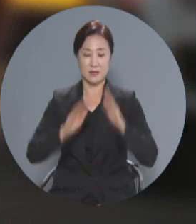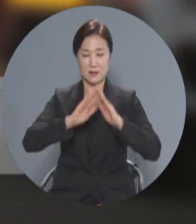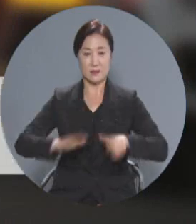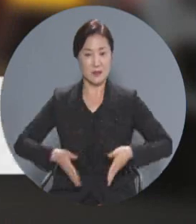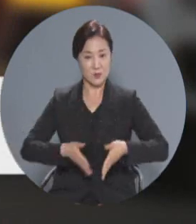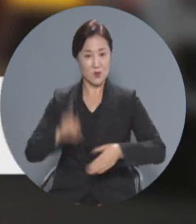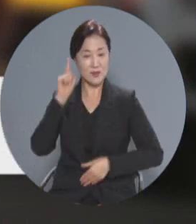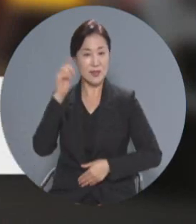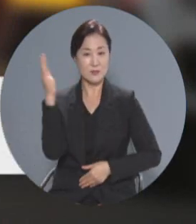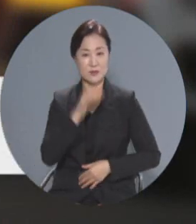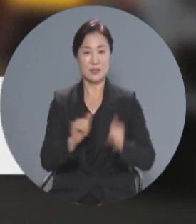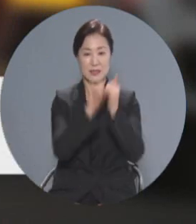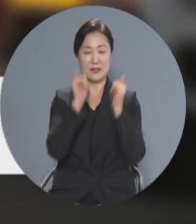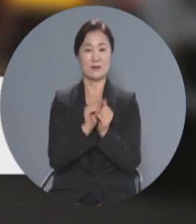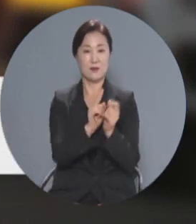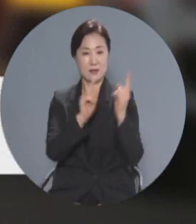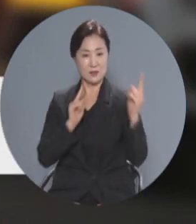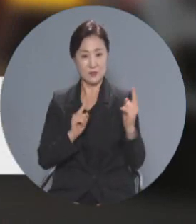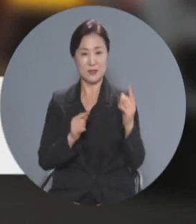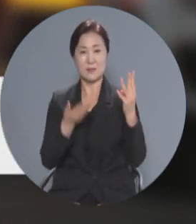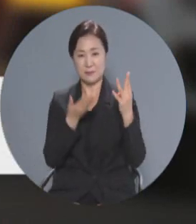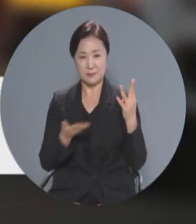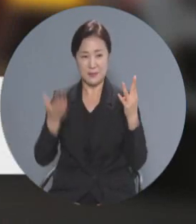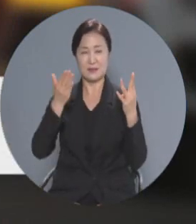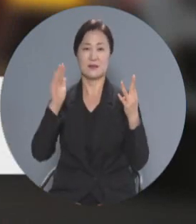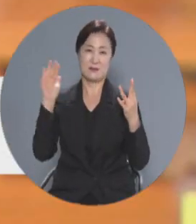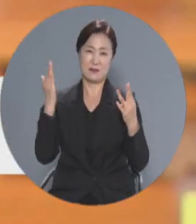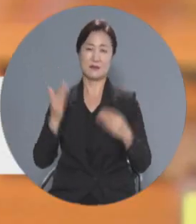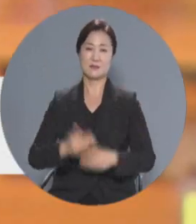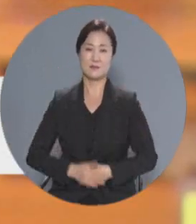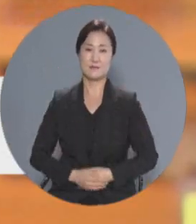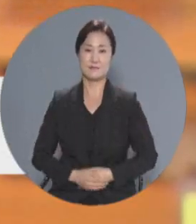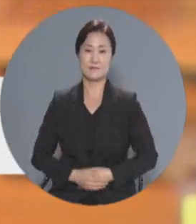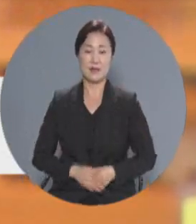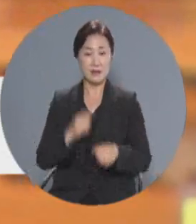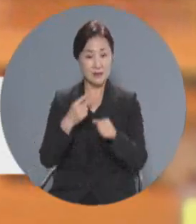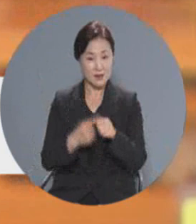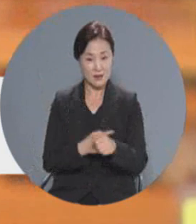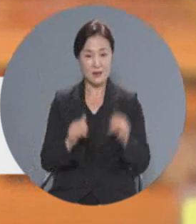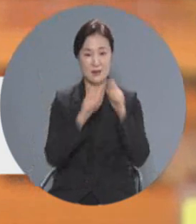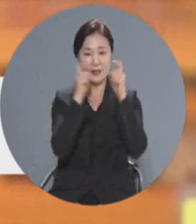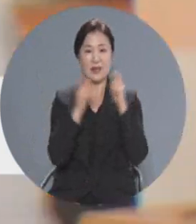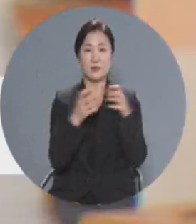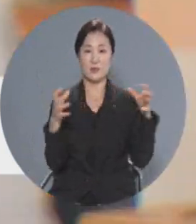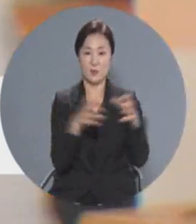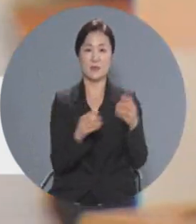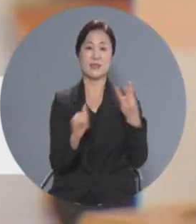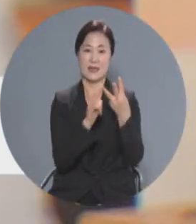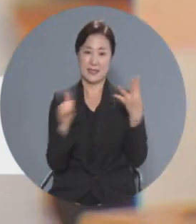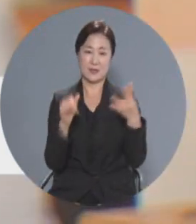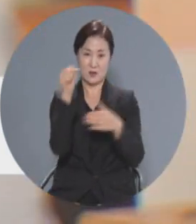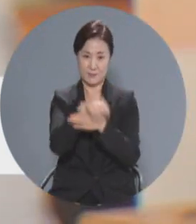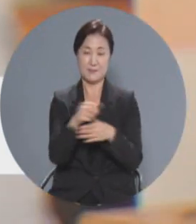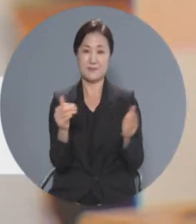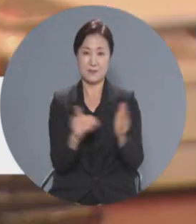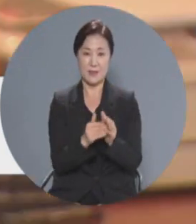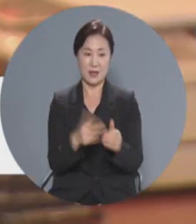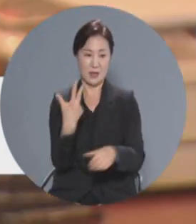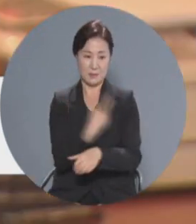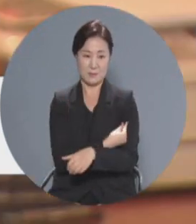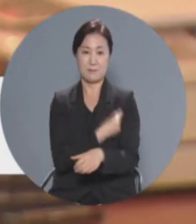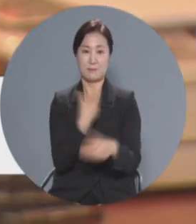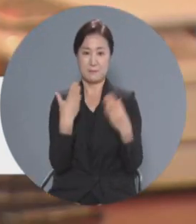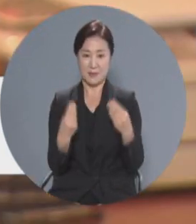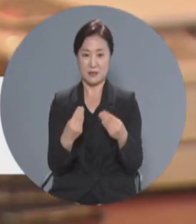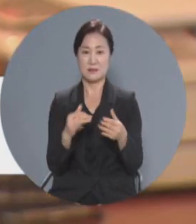전라남도가 내일부터 사회적 거리두기를 3단계로 격상합니다. 이에 따라 사적 모임은 4인까지만 허용되며 백신